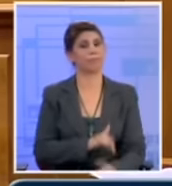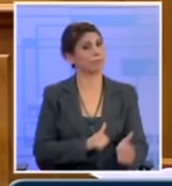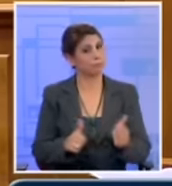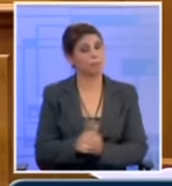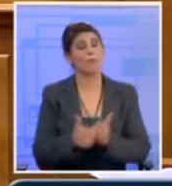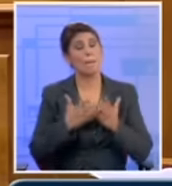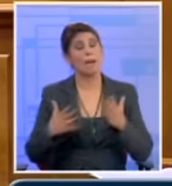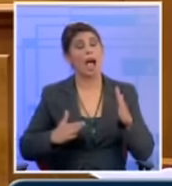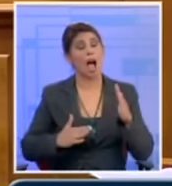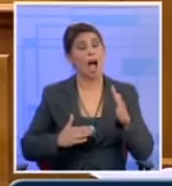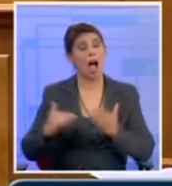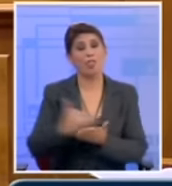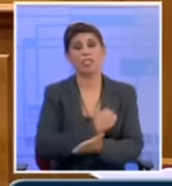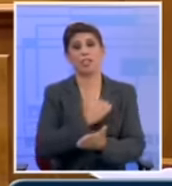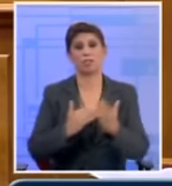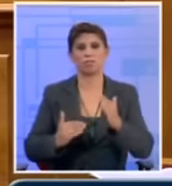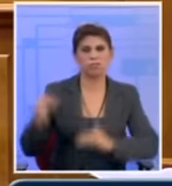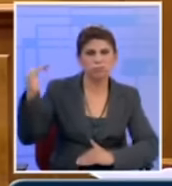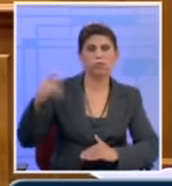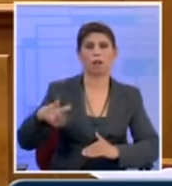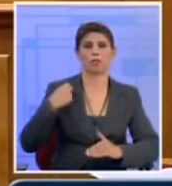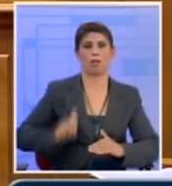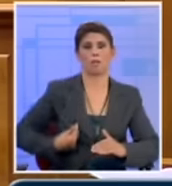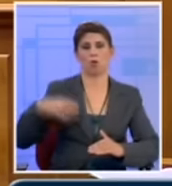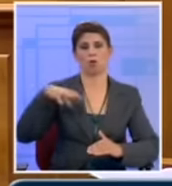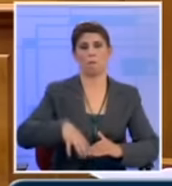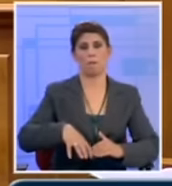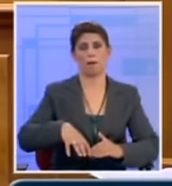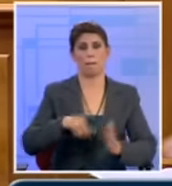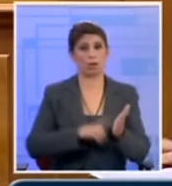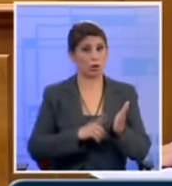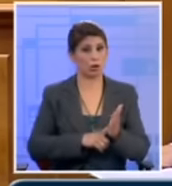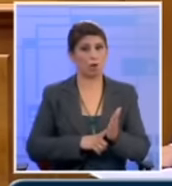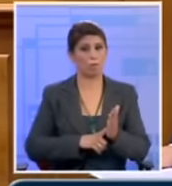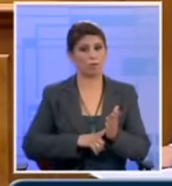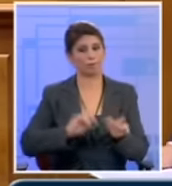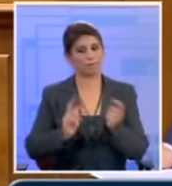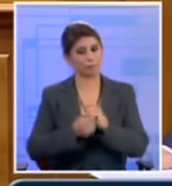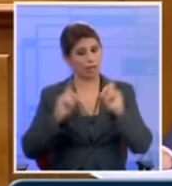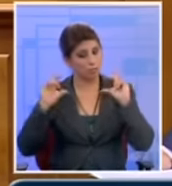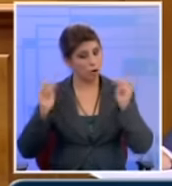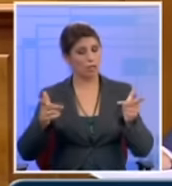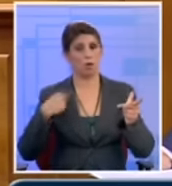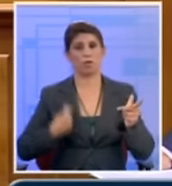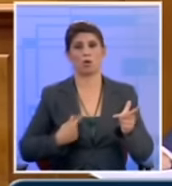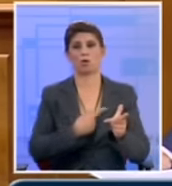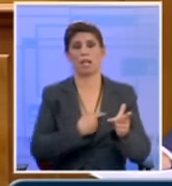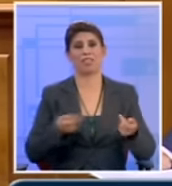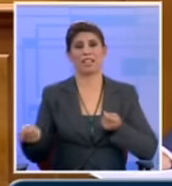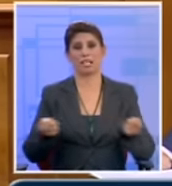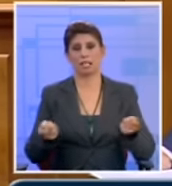Αποκαταστήσαμε τεράστιες αδικίες που είχαν συσσωρευτεί στο δημόσιο τομέα με τον νόμο για τον εκδημοκρατισμό της δημόσιας διοίκησης.